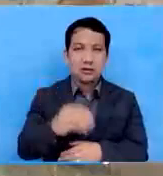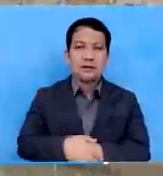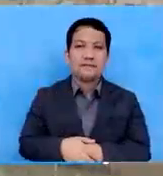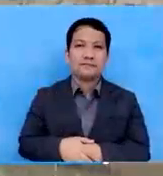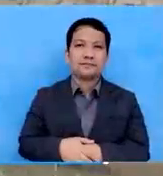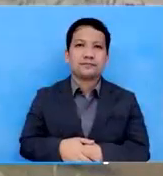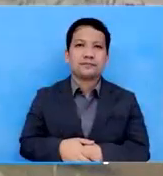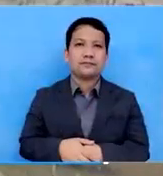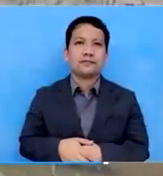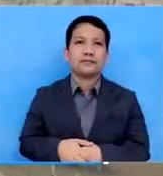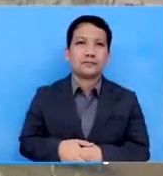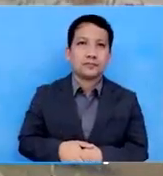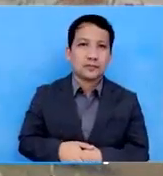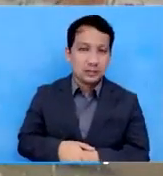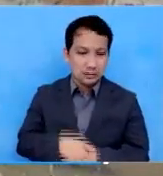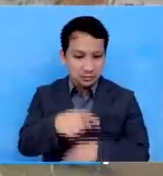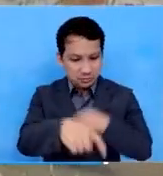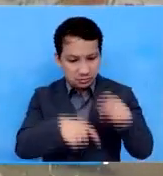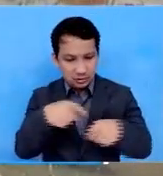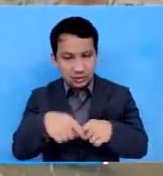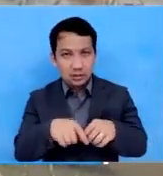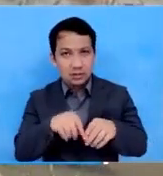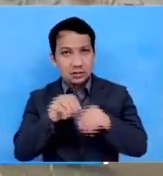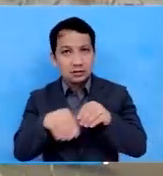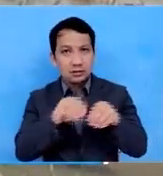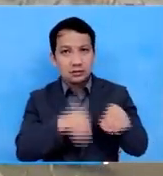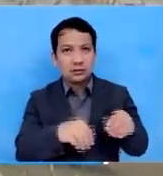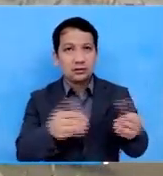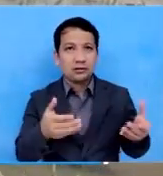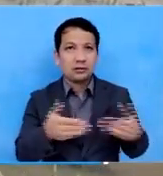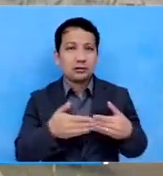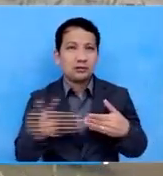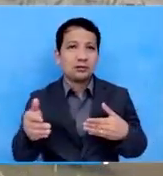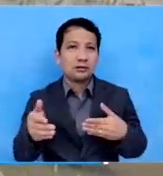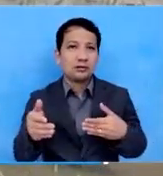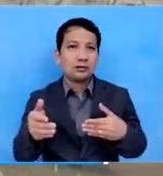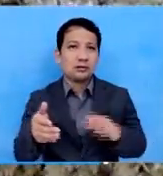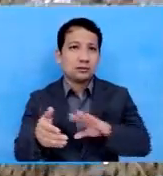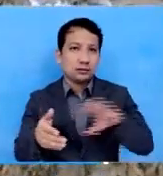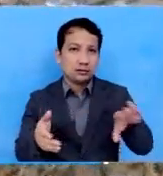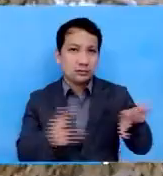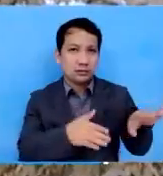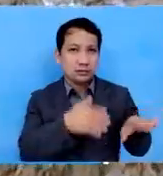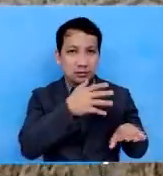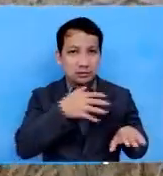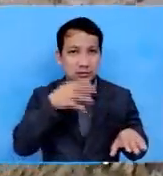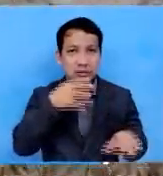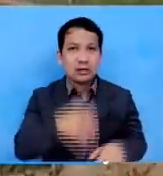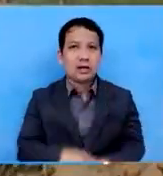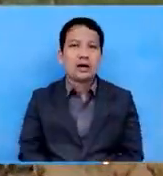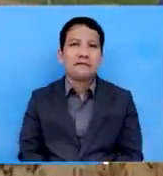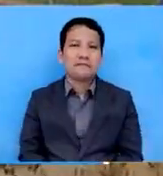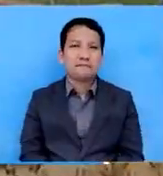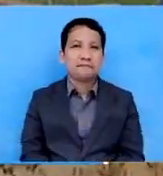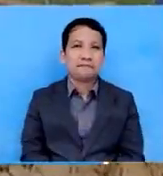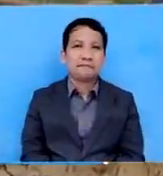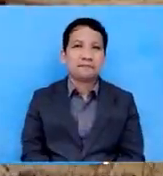Kakabud-kabud nga kami ito. Ano pa yung binhi namin para mayroon din kaming maiaraw dito sa bukid namin.